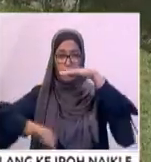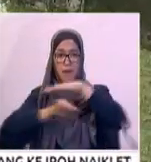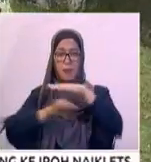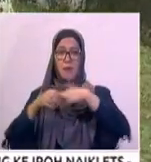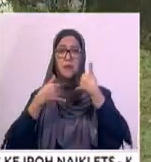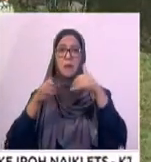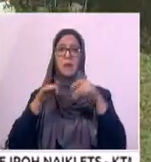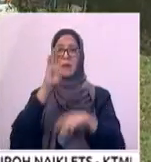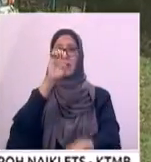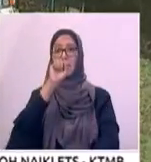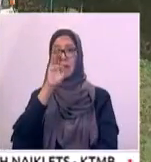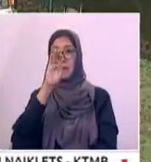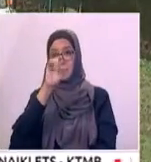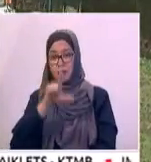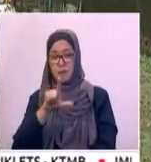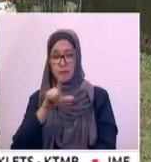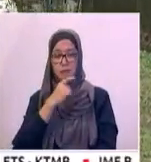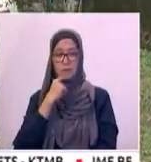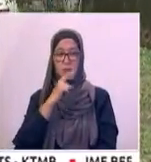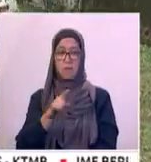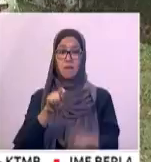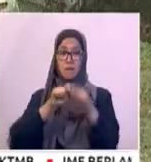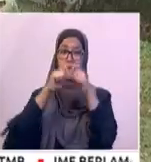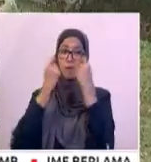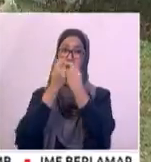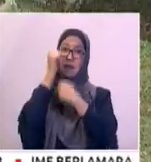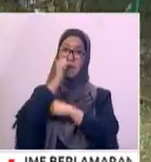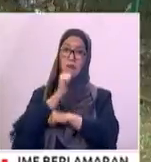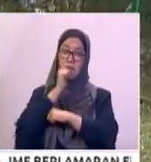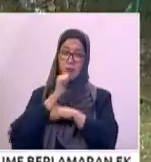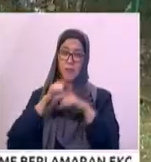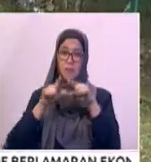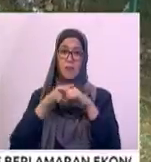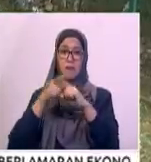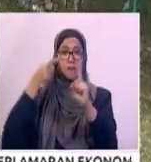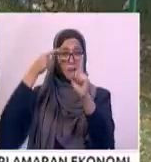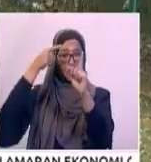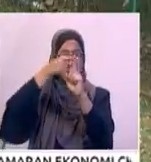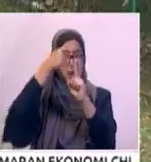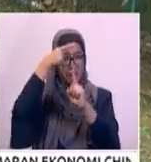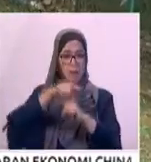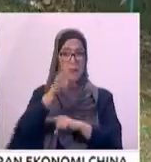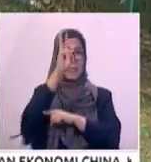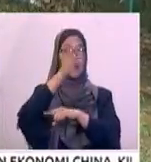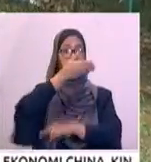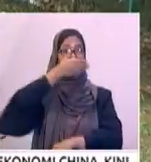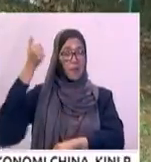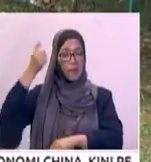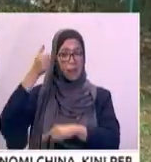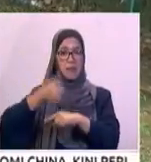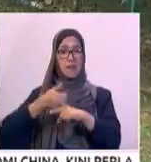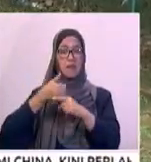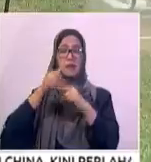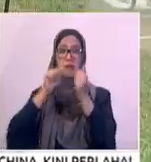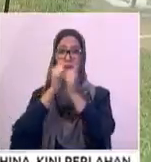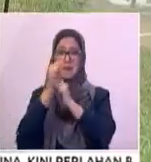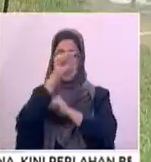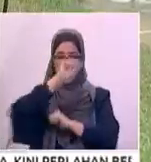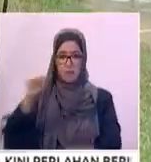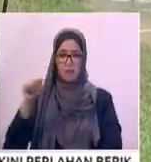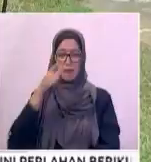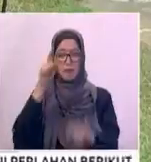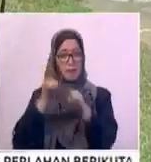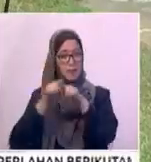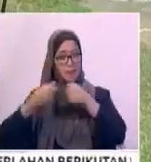Malaysia BFM mensasarkan skuad wanita menduduki 6 terbaik di Piala Sukan Asia sebagai salah satu kelayakan ke Piala Dunia